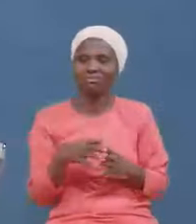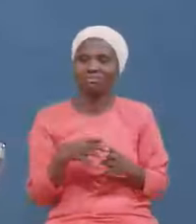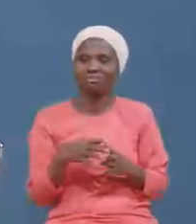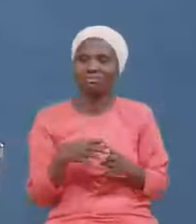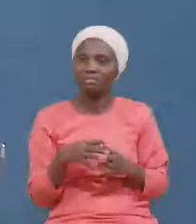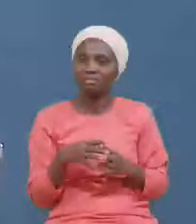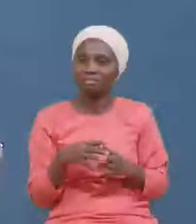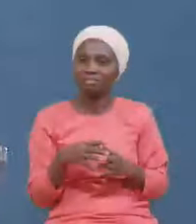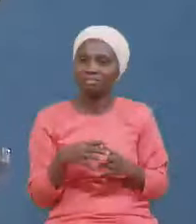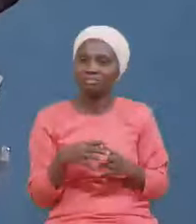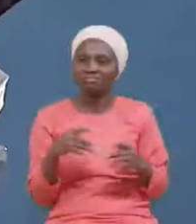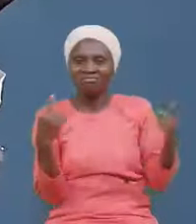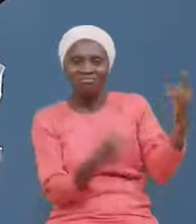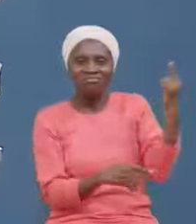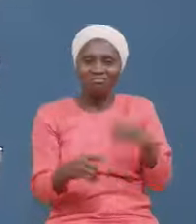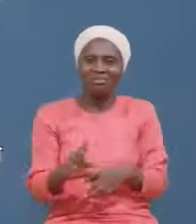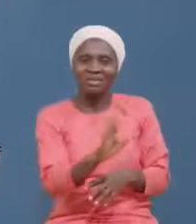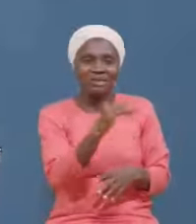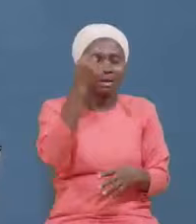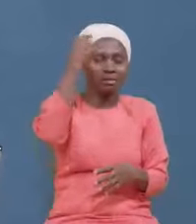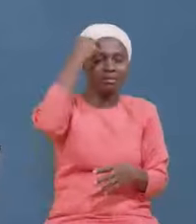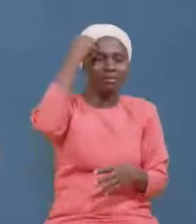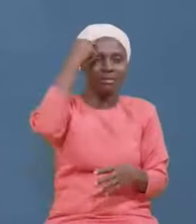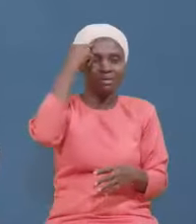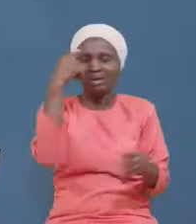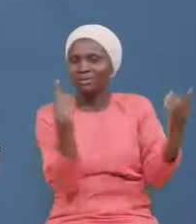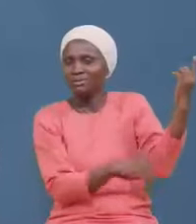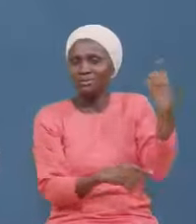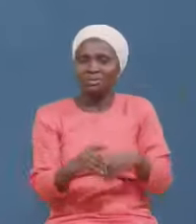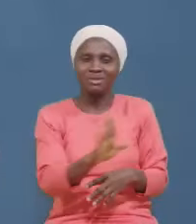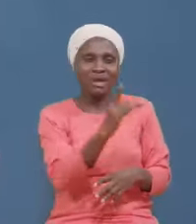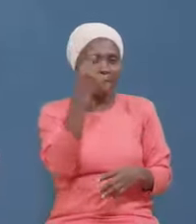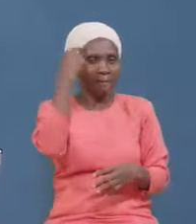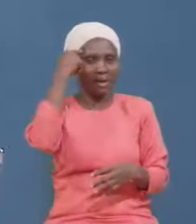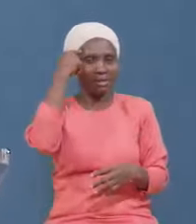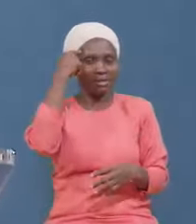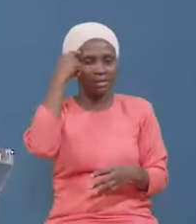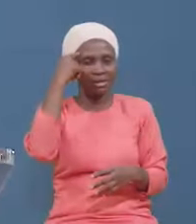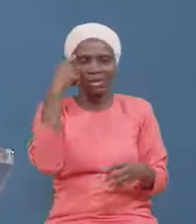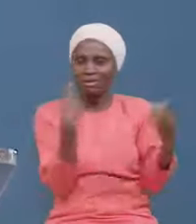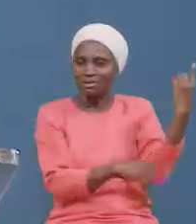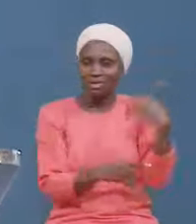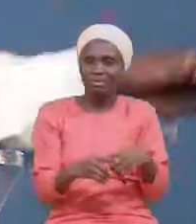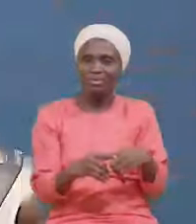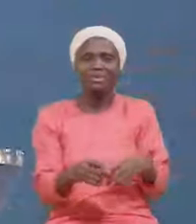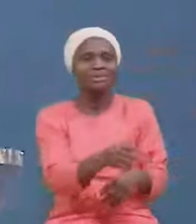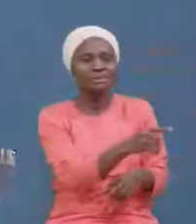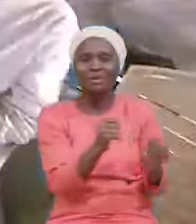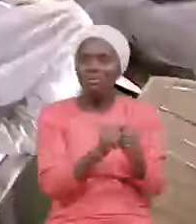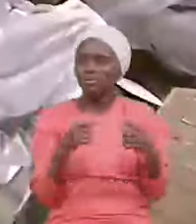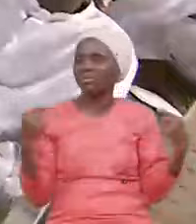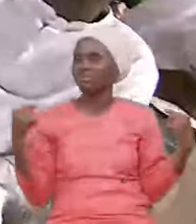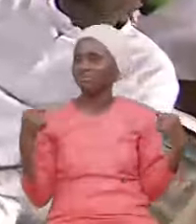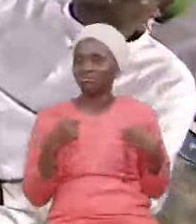పీడించబడుతున్నవారు. Tormenting their brain. వారి యొక్క విధానాలు పీడించబడుతున్నాయి. వారి మనసులు పీడించబడుతున్నాయి. Tormenting them with pain.